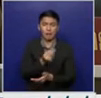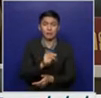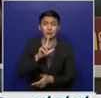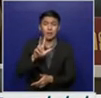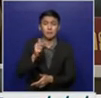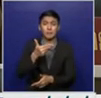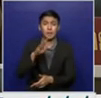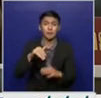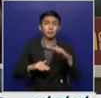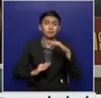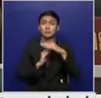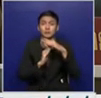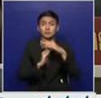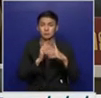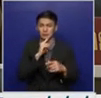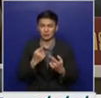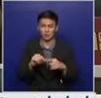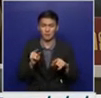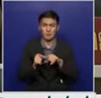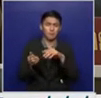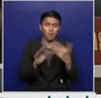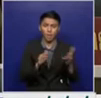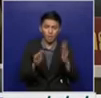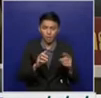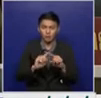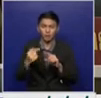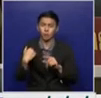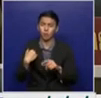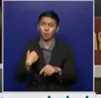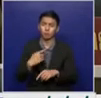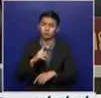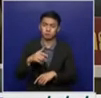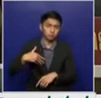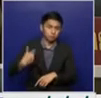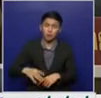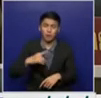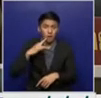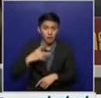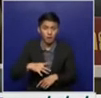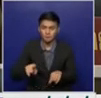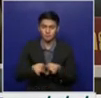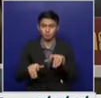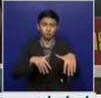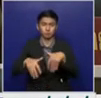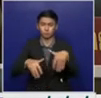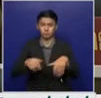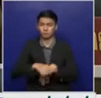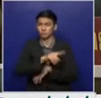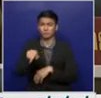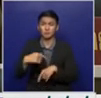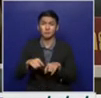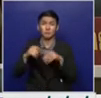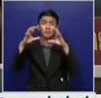บาทครับแต่ความเสียหายที่เกิดขึ้นในวันนี้เนี่ยเป็นความเสียหายที่รุนแรงมากเพราะพี่น้องประชาชนในขณะนี้เป็นหน้า